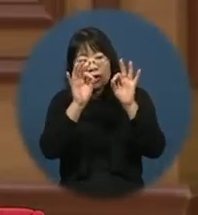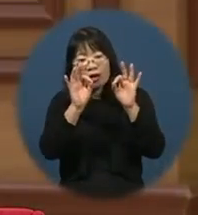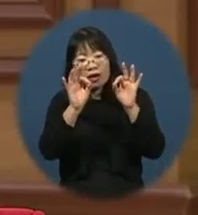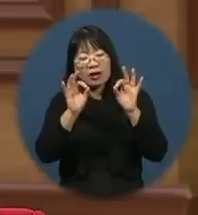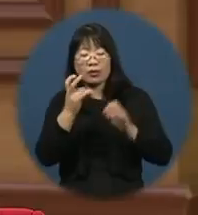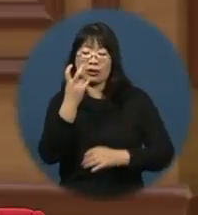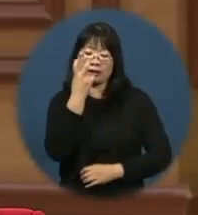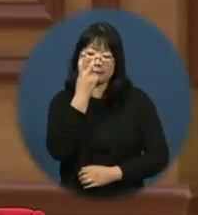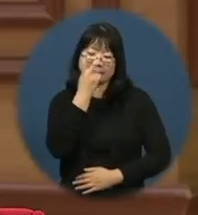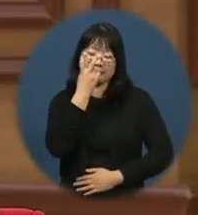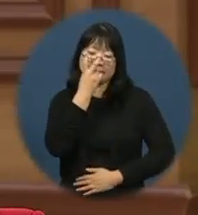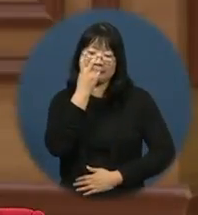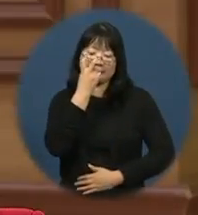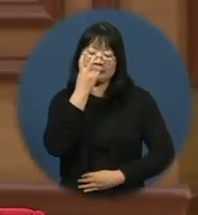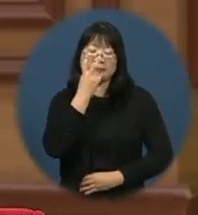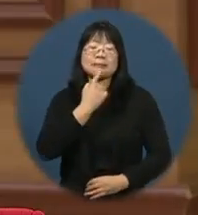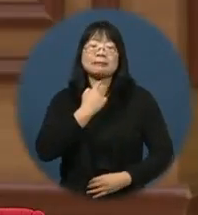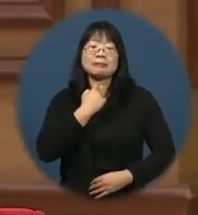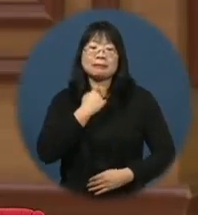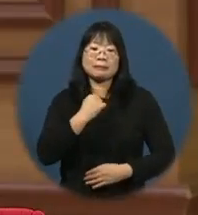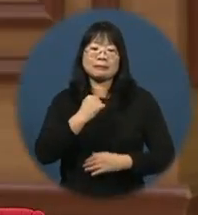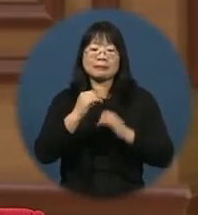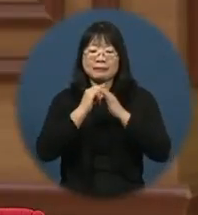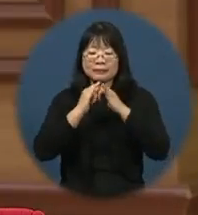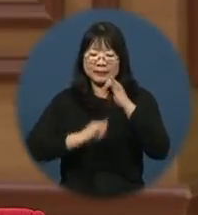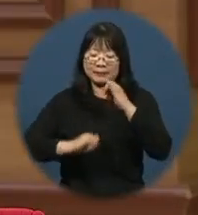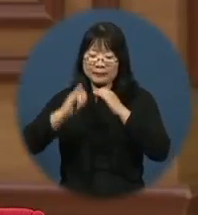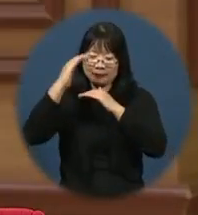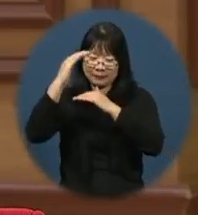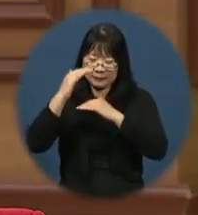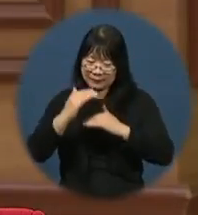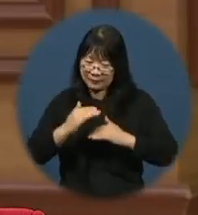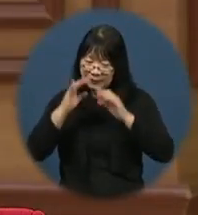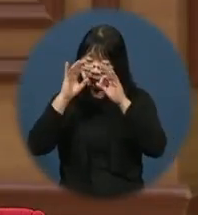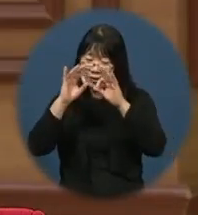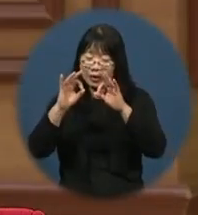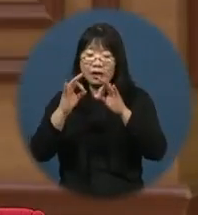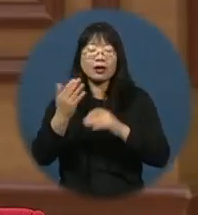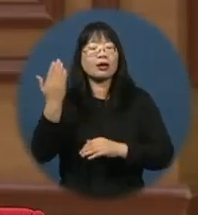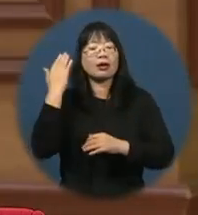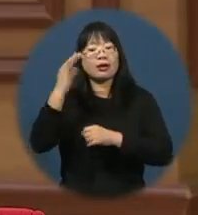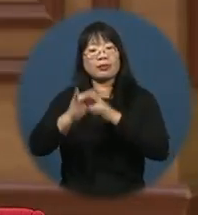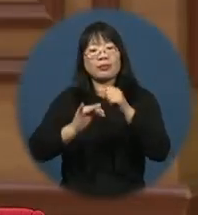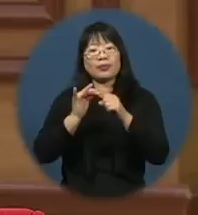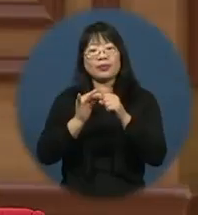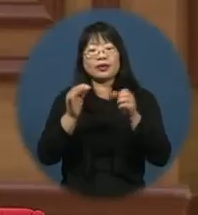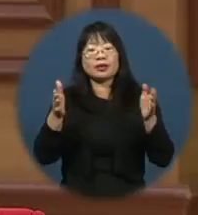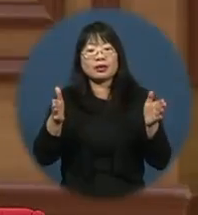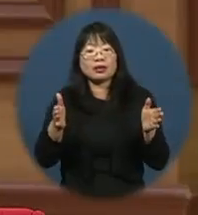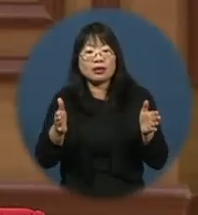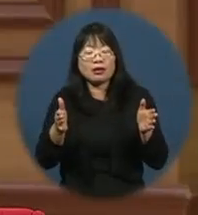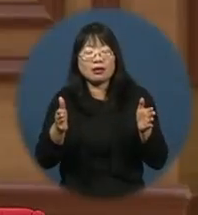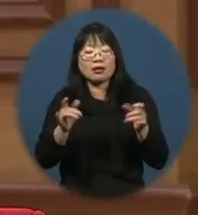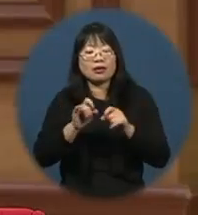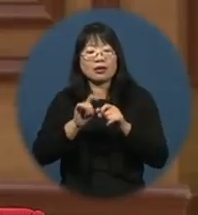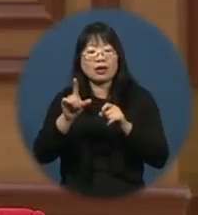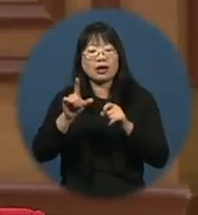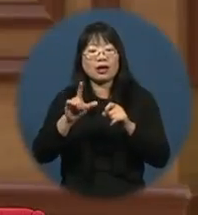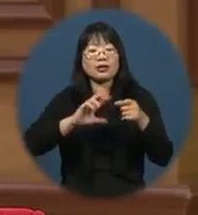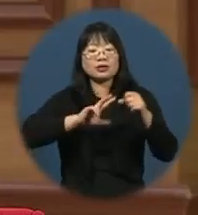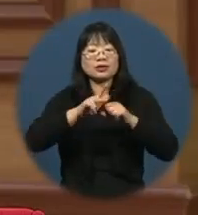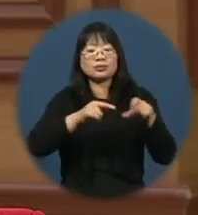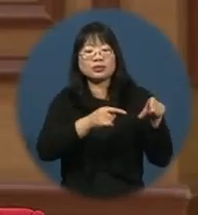것들을 우리가 관측을 해온 거에 의하면은 과거 100년 동안 대체로 지구